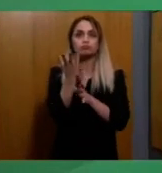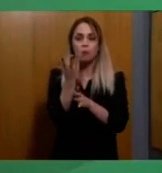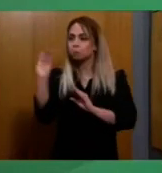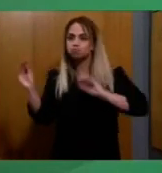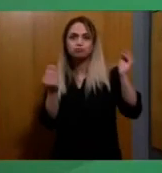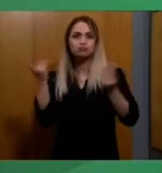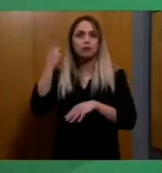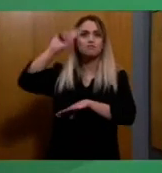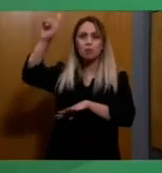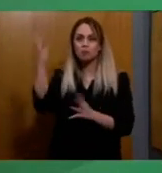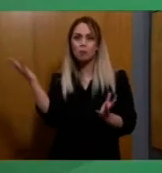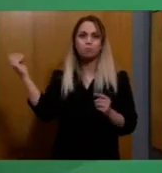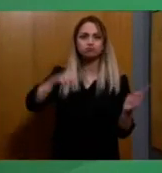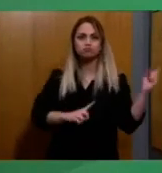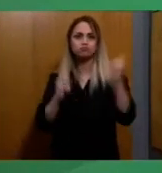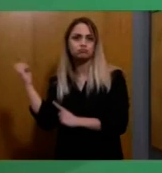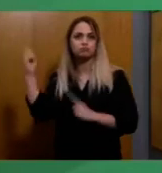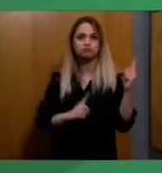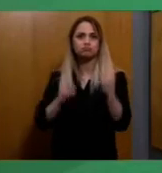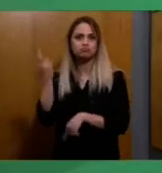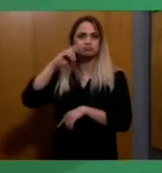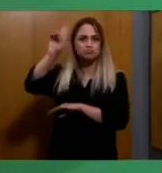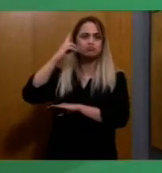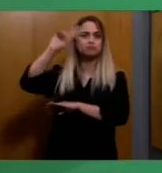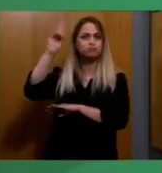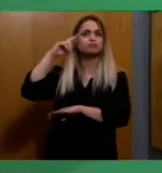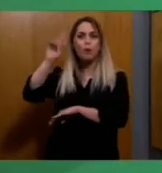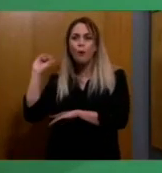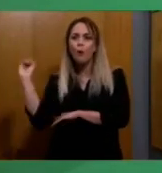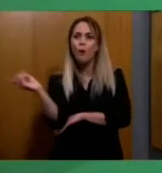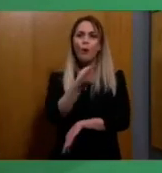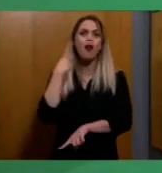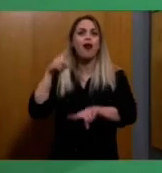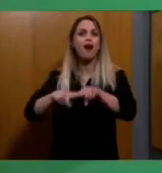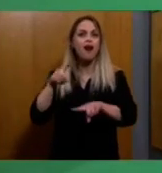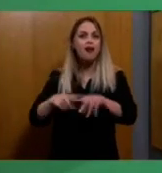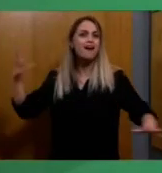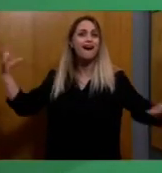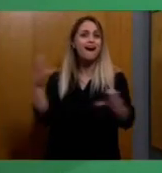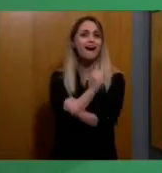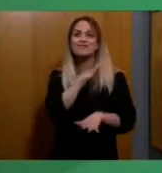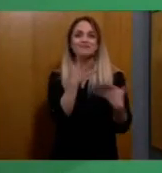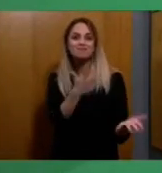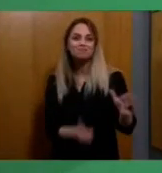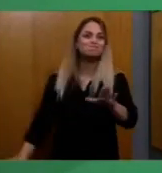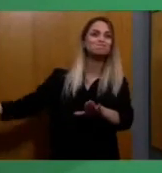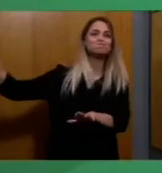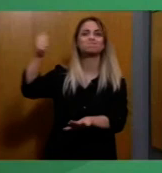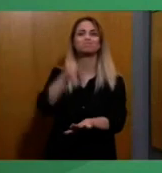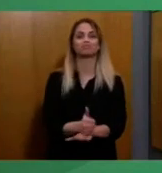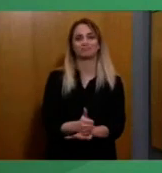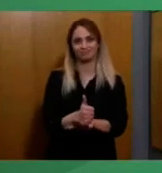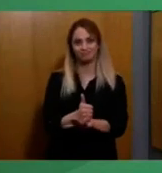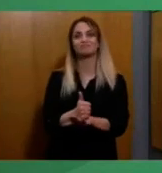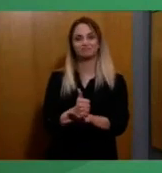της παράταξης σε όλη την Ελλάδα, κατάφεραν την πρώτη ρογμή στο σύστημα εξουσίας